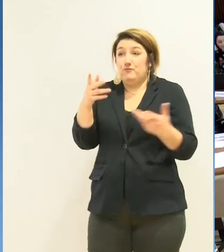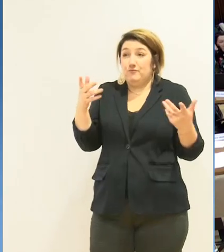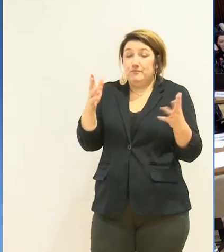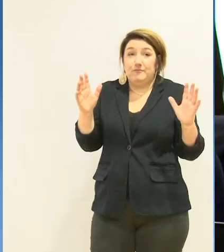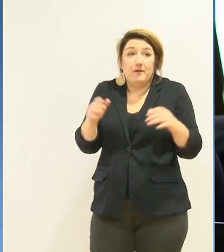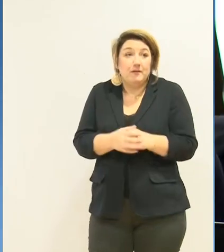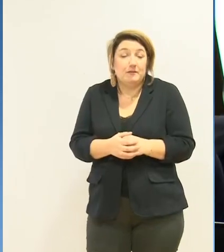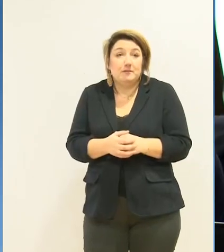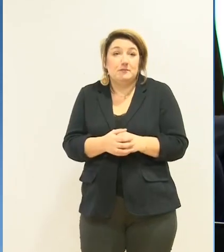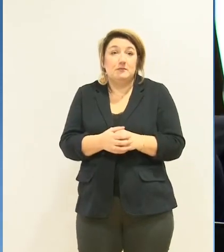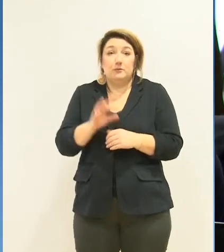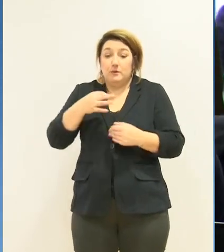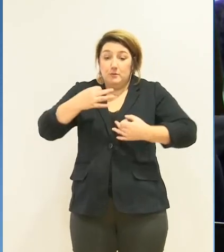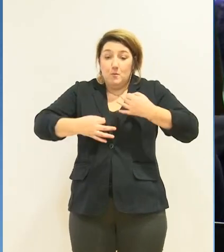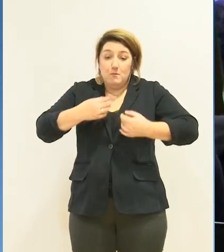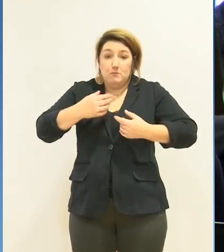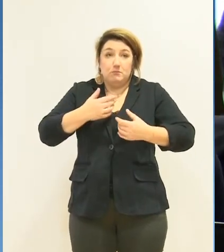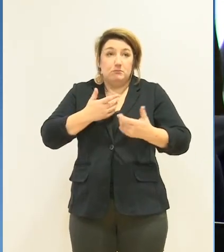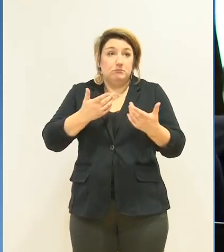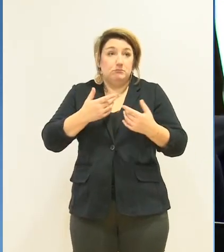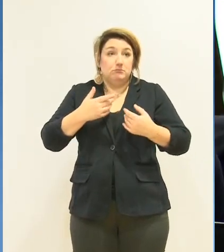ce procès en cours